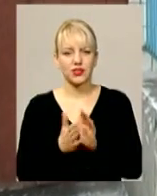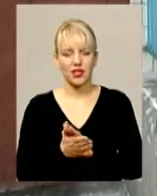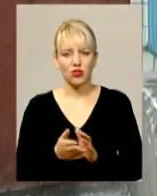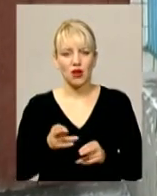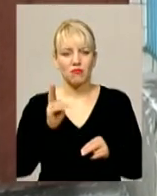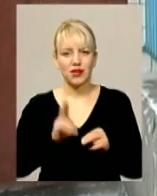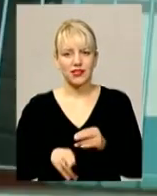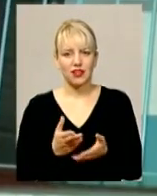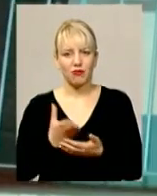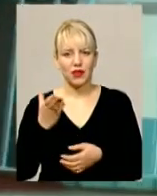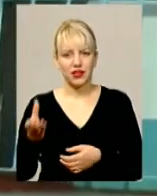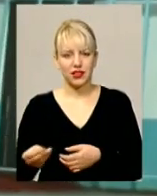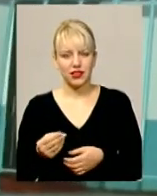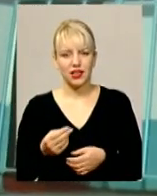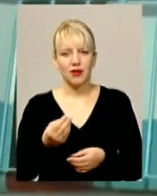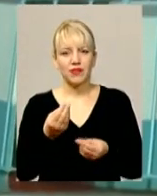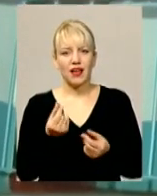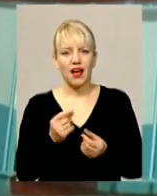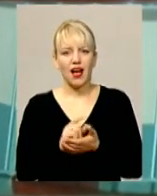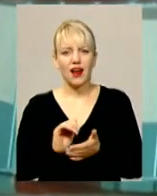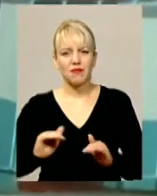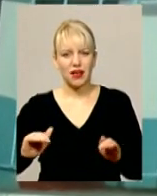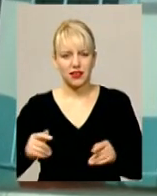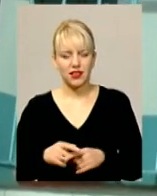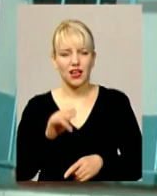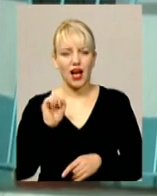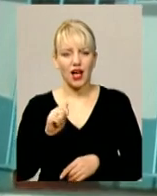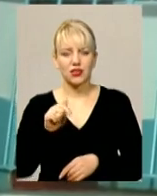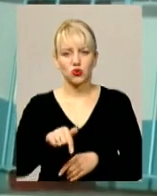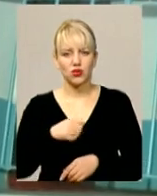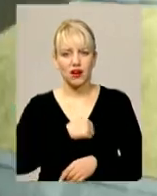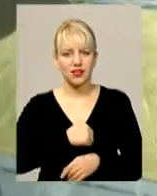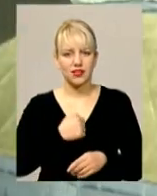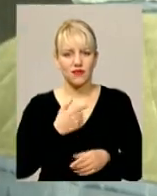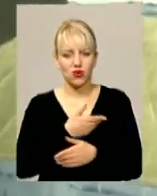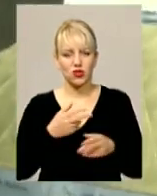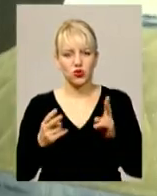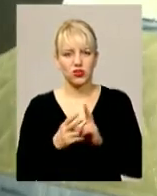зустріли агресивно. Півроку тому мешканець цієї квартири повернувся із місць подбавлення волі.